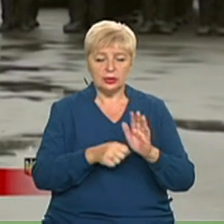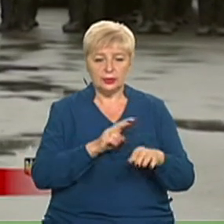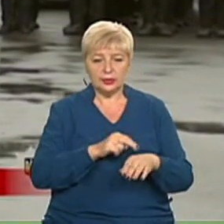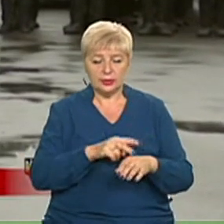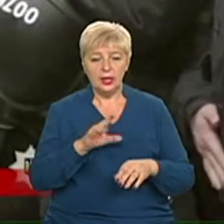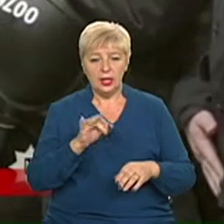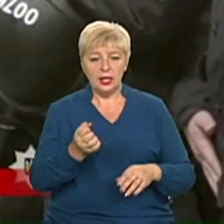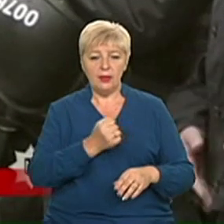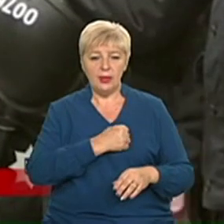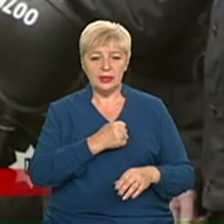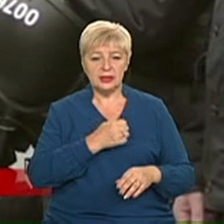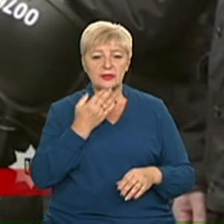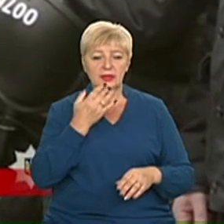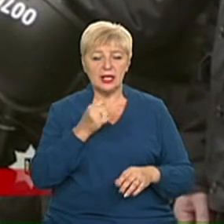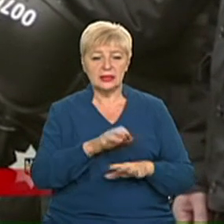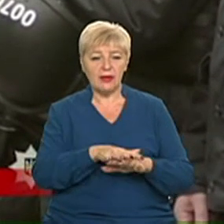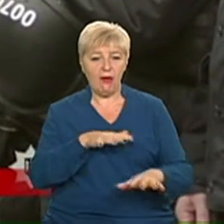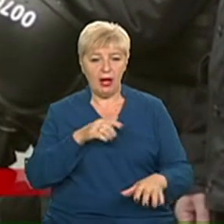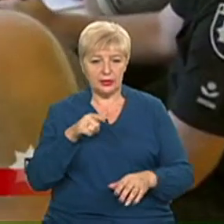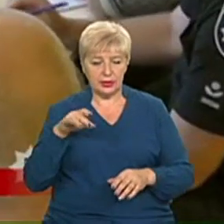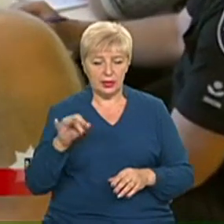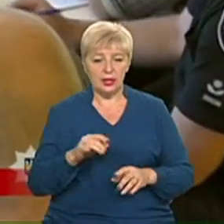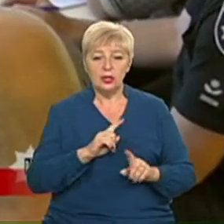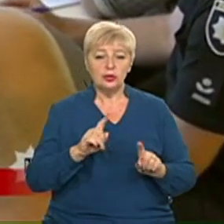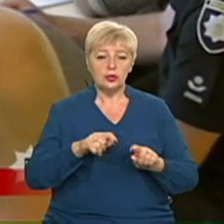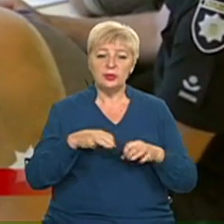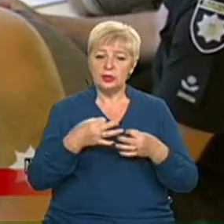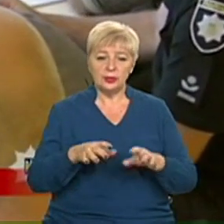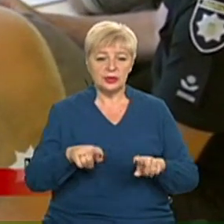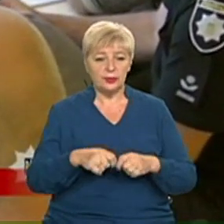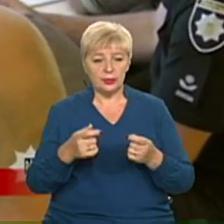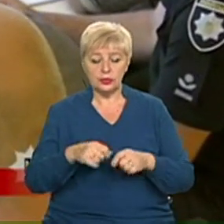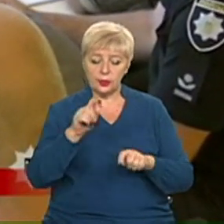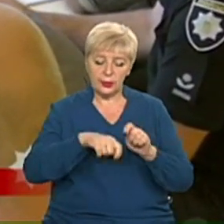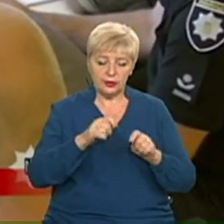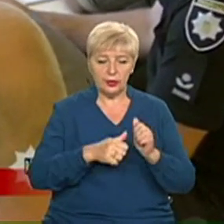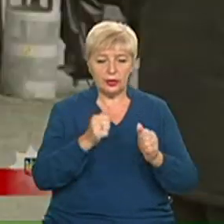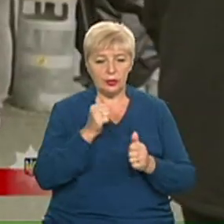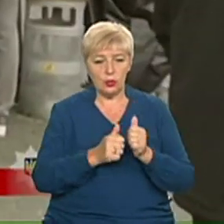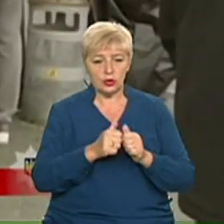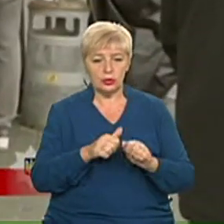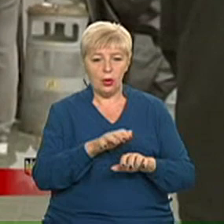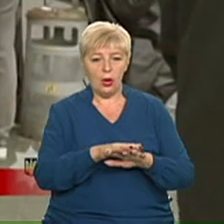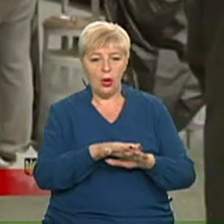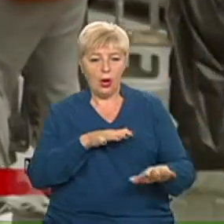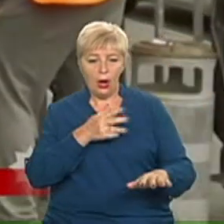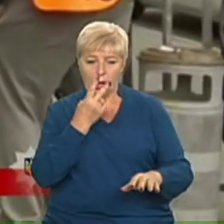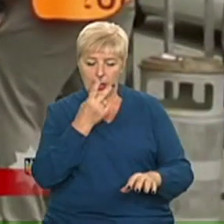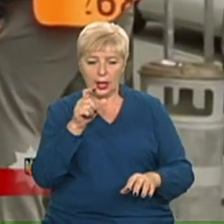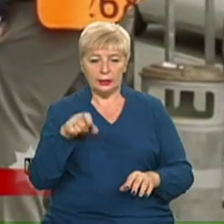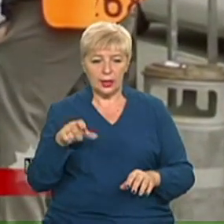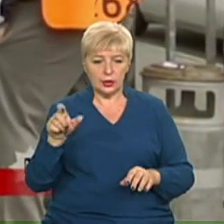та бійців Нацгвардії. Аби не допустити правопорушень, вони перевірятимуть кожного глядача. Будемо досить